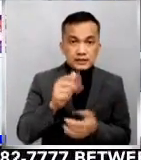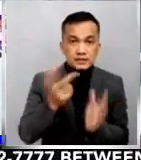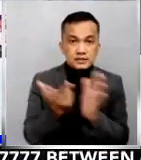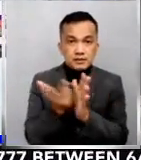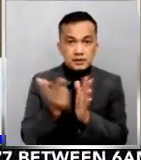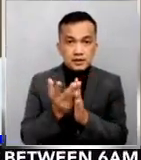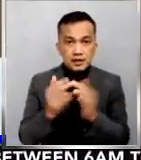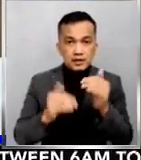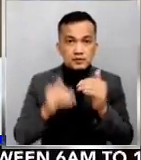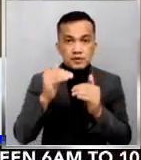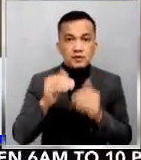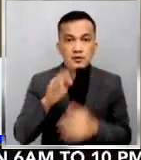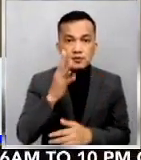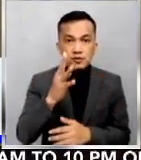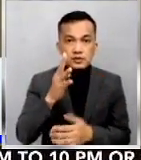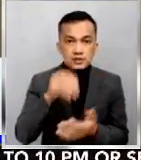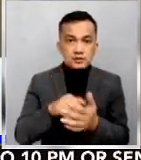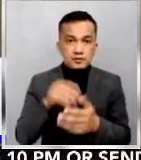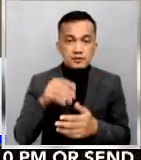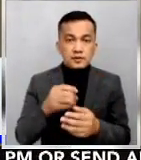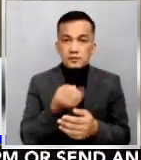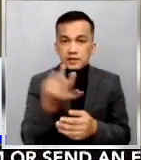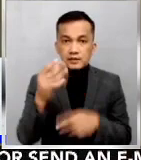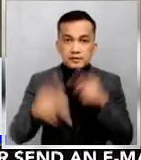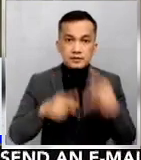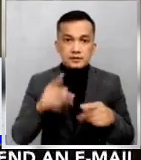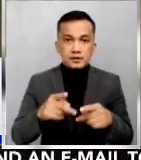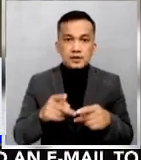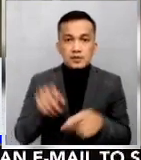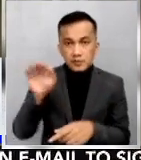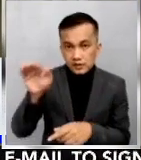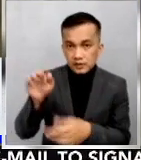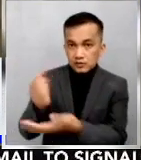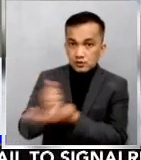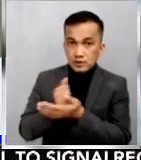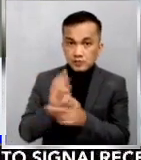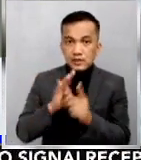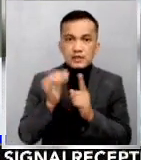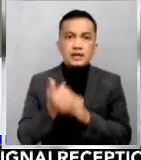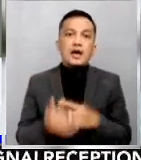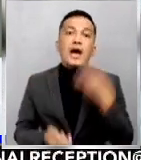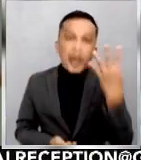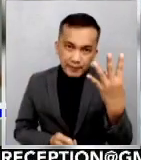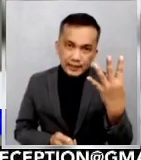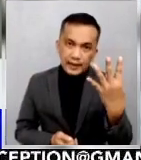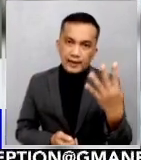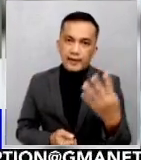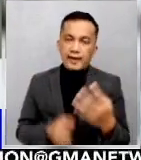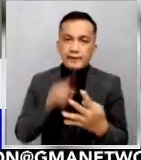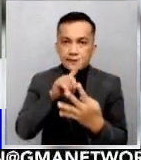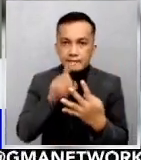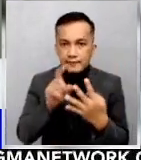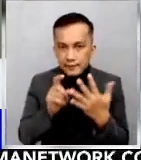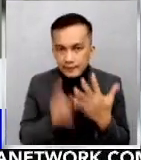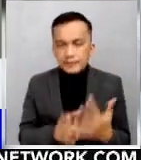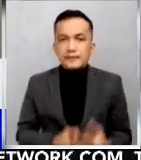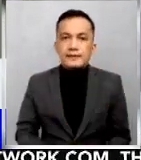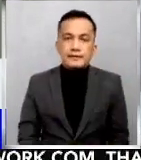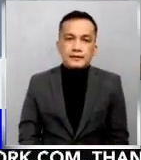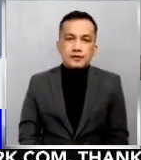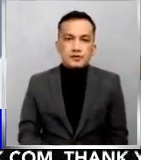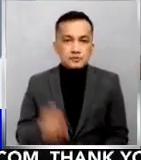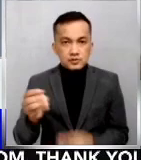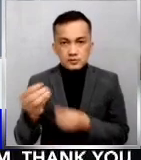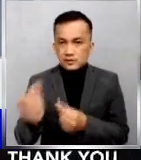mga residente, humihingi ng tulong ang barangay dahil apat lang ang kanilang contact tracer. Para malunasan at hindi na lumaganap ang